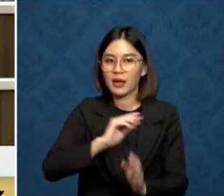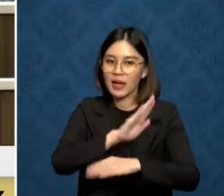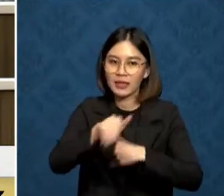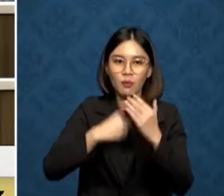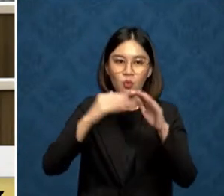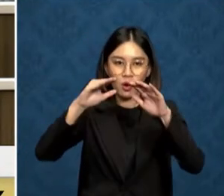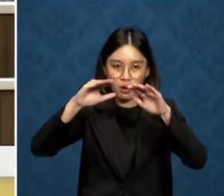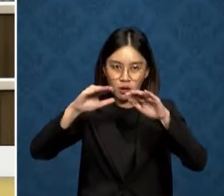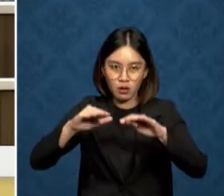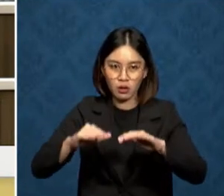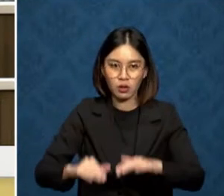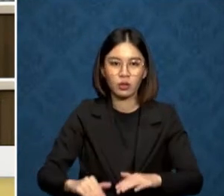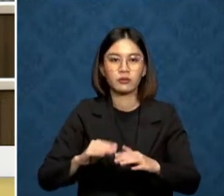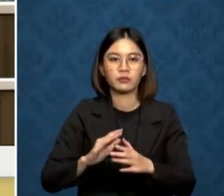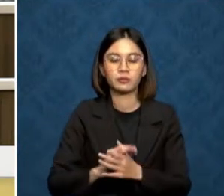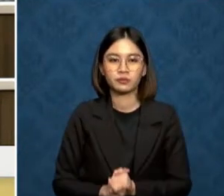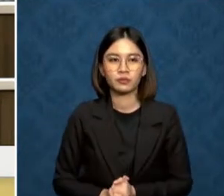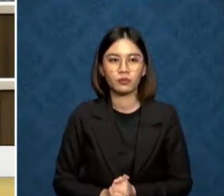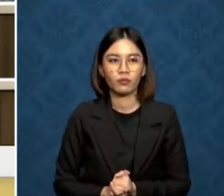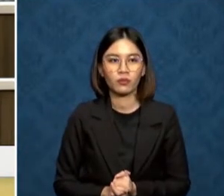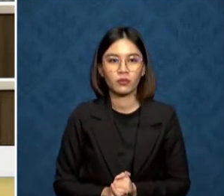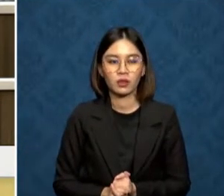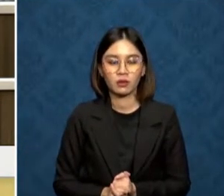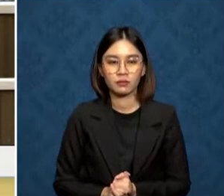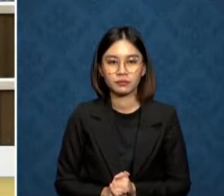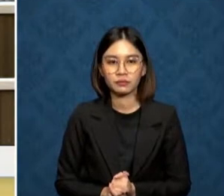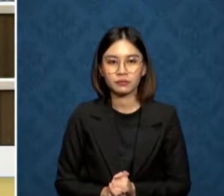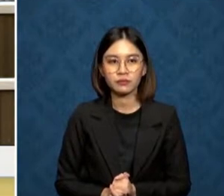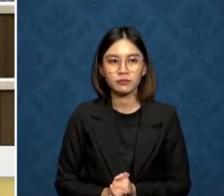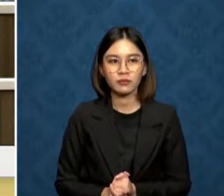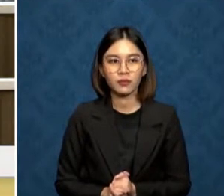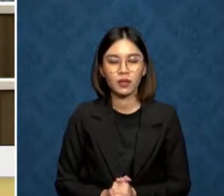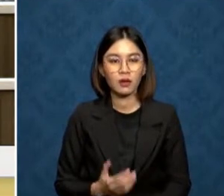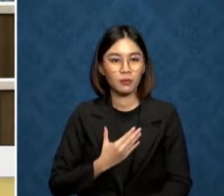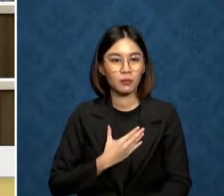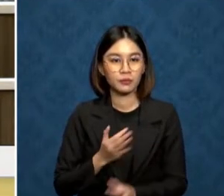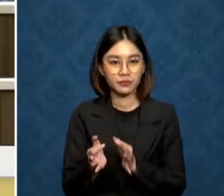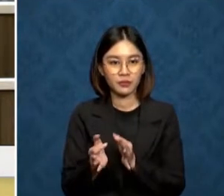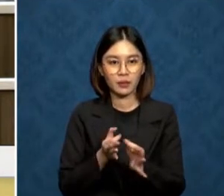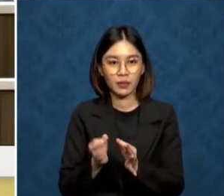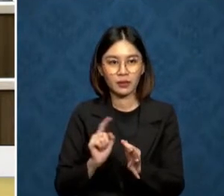อยลงจากปเทศไทยเร็วที่สุดครับกับทานครัผมเรีนว่า